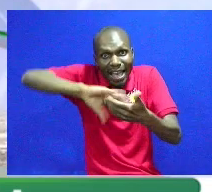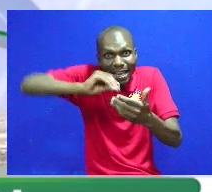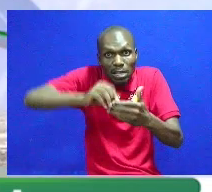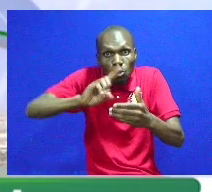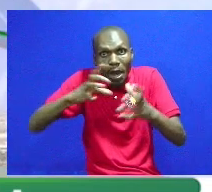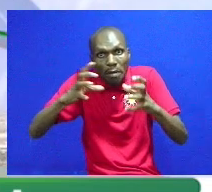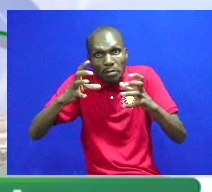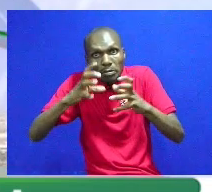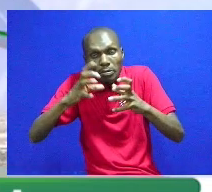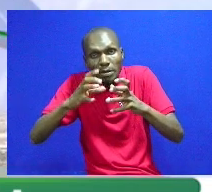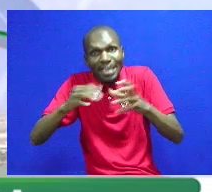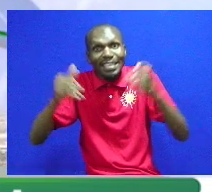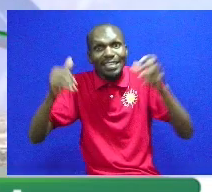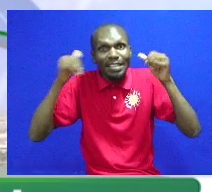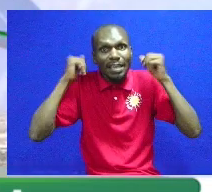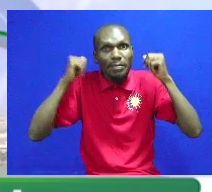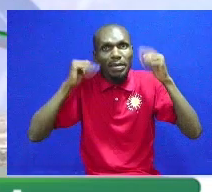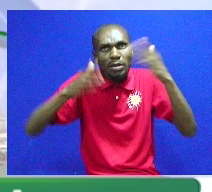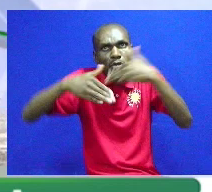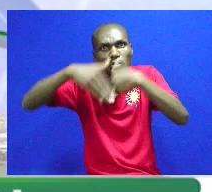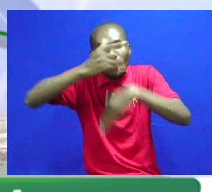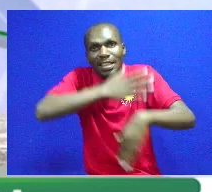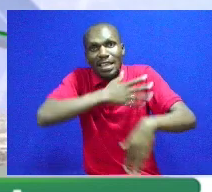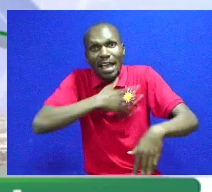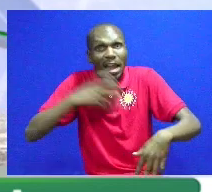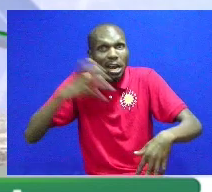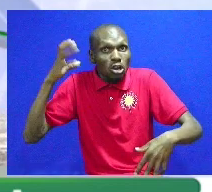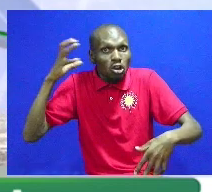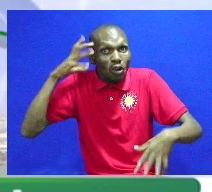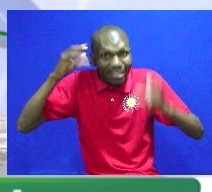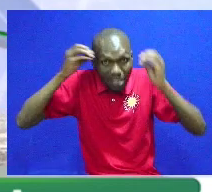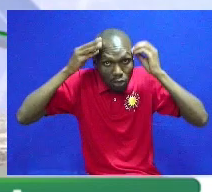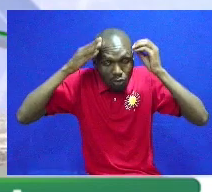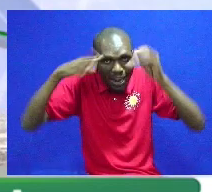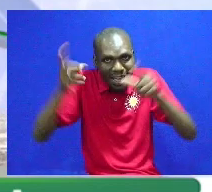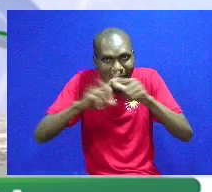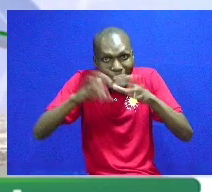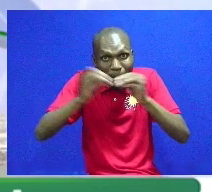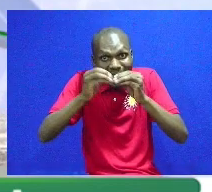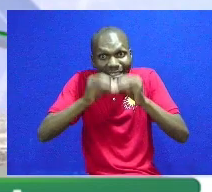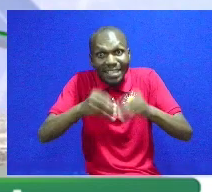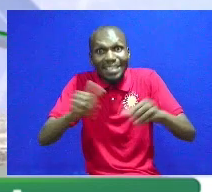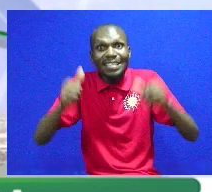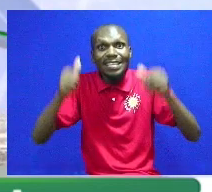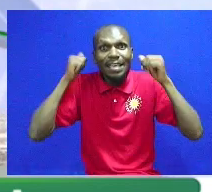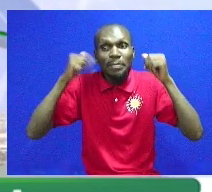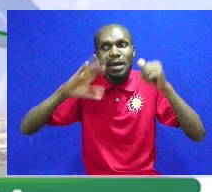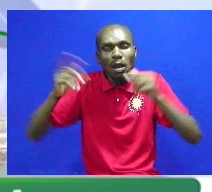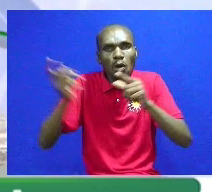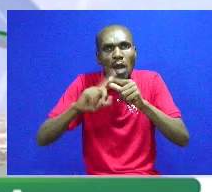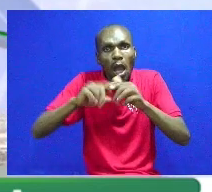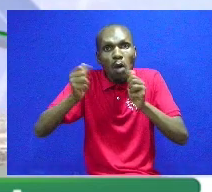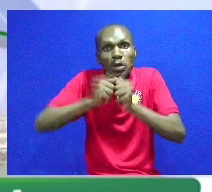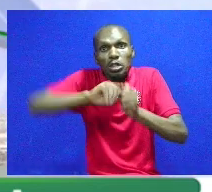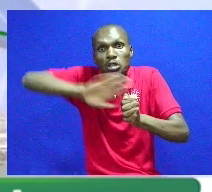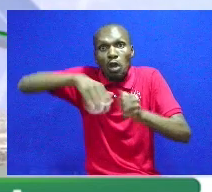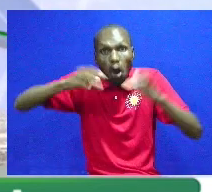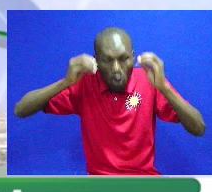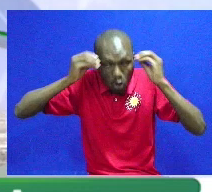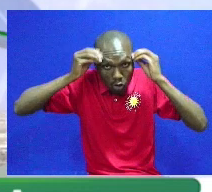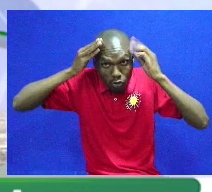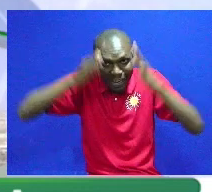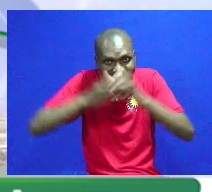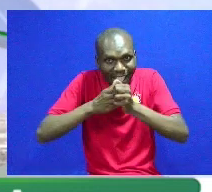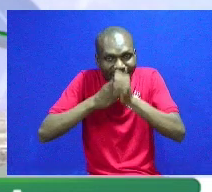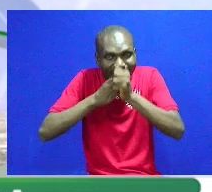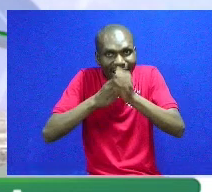and College Students Association asoba mera nchinse mochirichia sironga imeye Kaunti ya Nyamira kone ngana Boroki wabakura wanumu